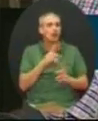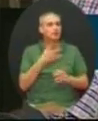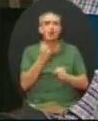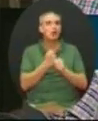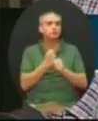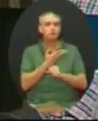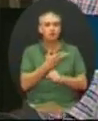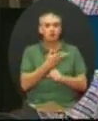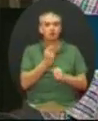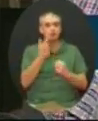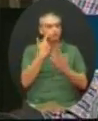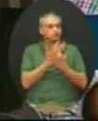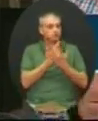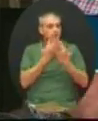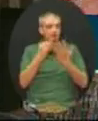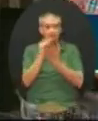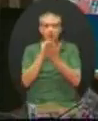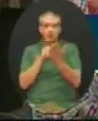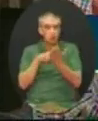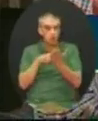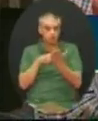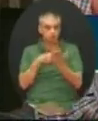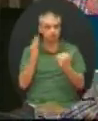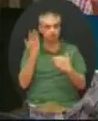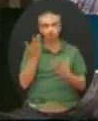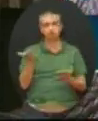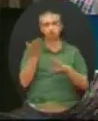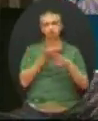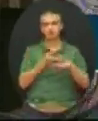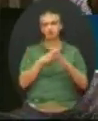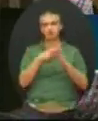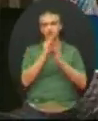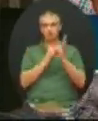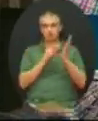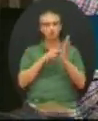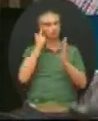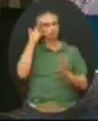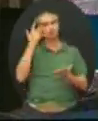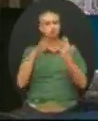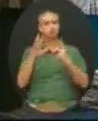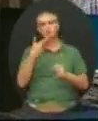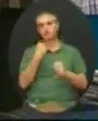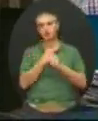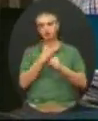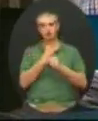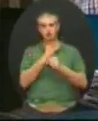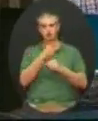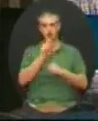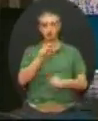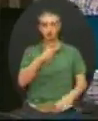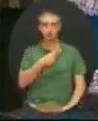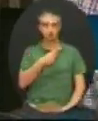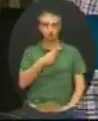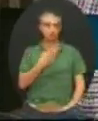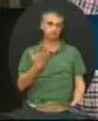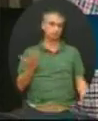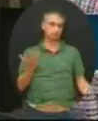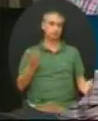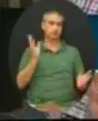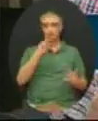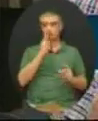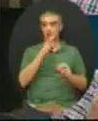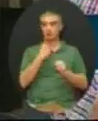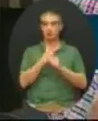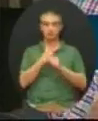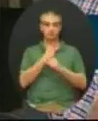עושה, היא בעצם מבררת נתונים, ועל סמך הנתונים הללו אפשר לשקול מה הצעדים שתנקוט הכנסת. בין השאר, שהיא יכולה